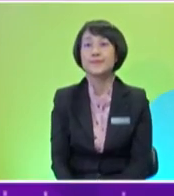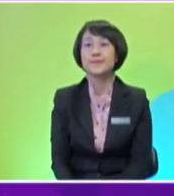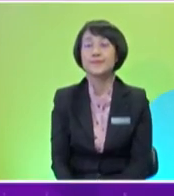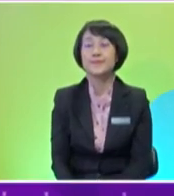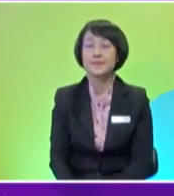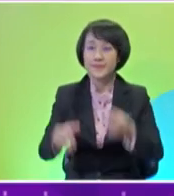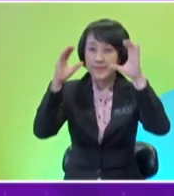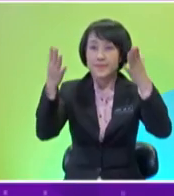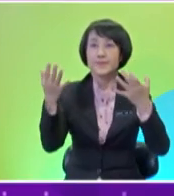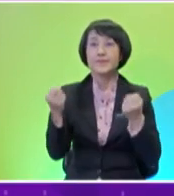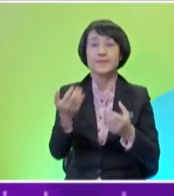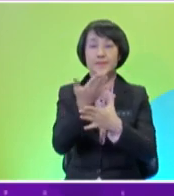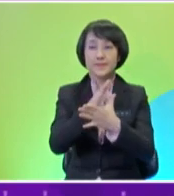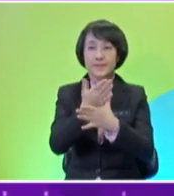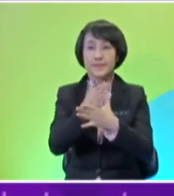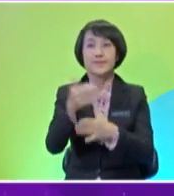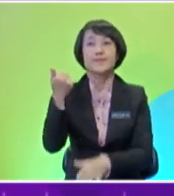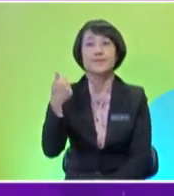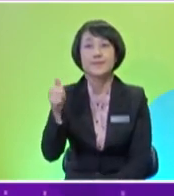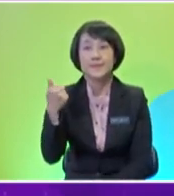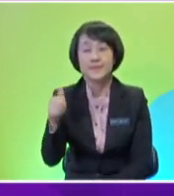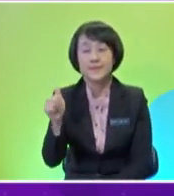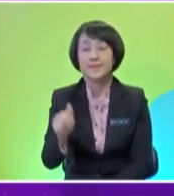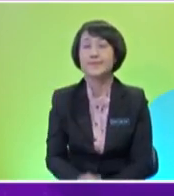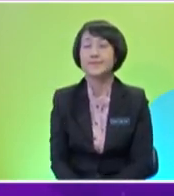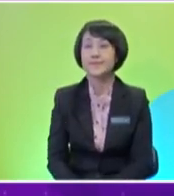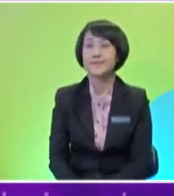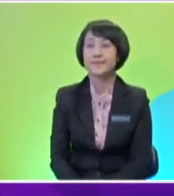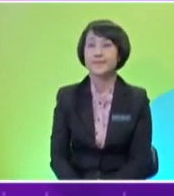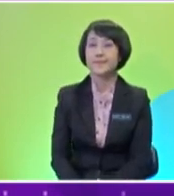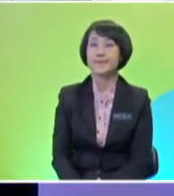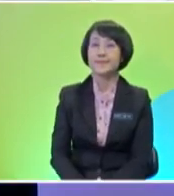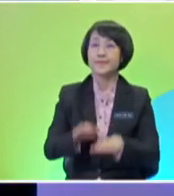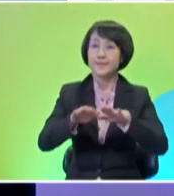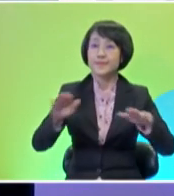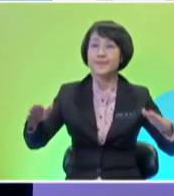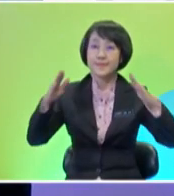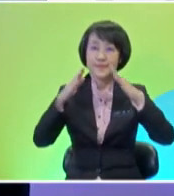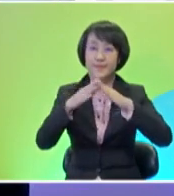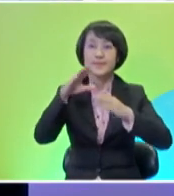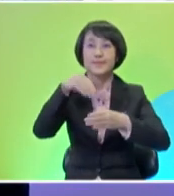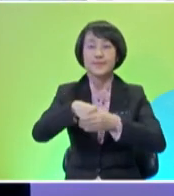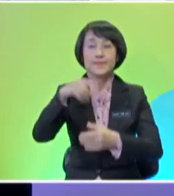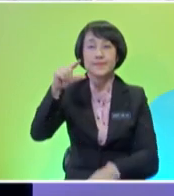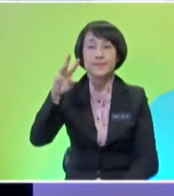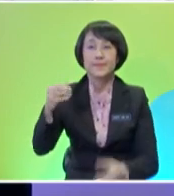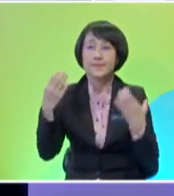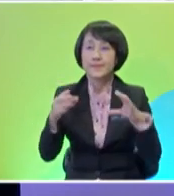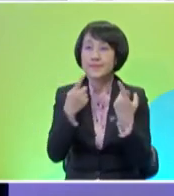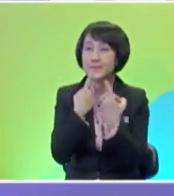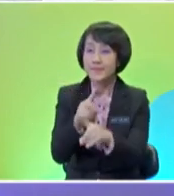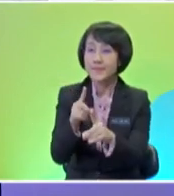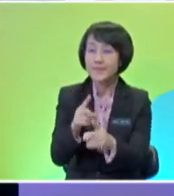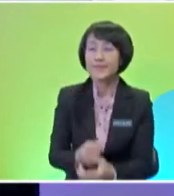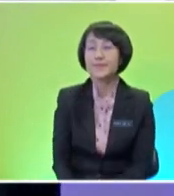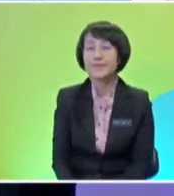bahagiakan kepada 10 Oke adik-adik di rumah dan juga di studio Coba jawab soal tersebut